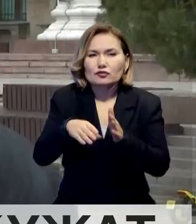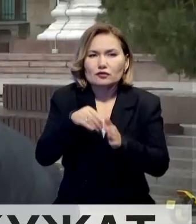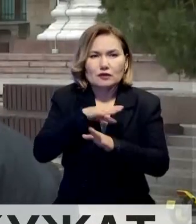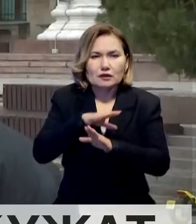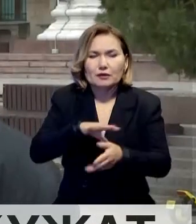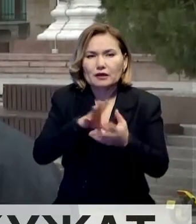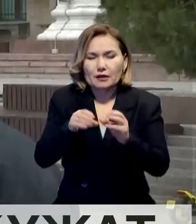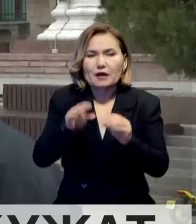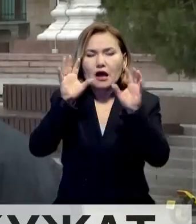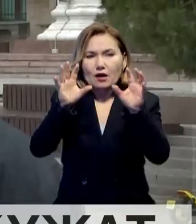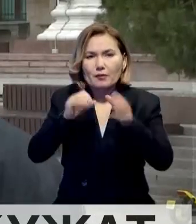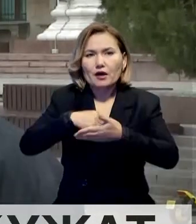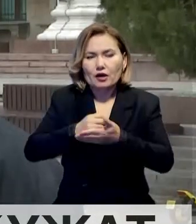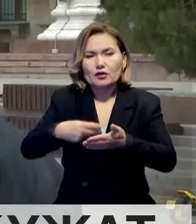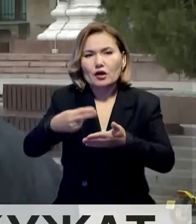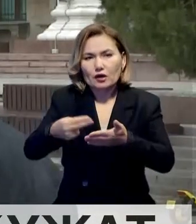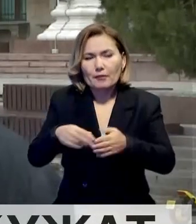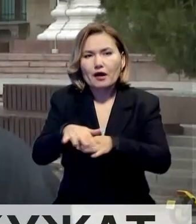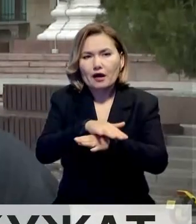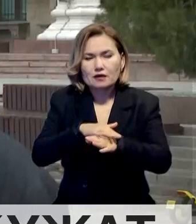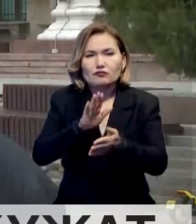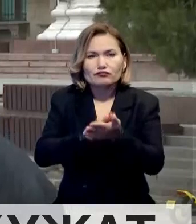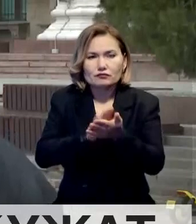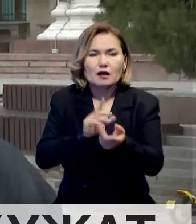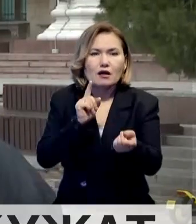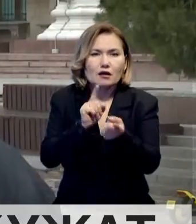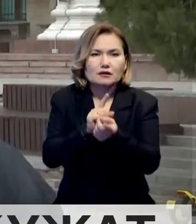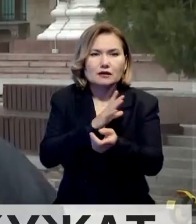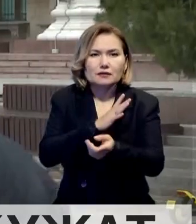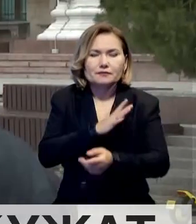Соған қарамастан декларацияға қол қойылып, көпшілік қошеметпен қарсы алды.